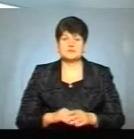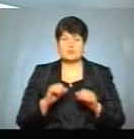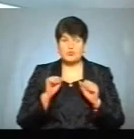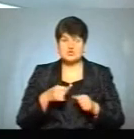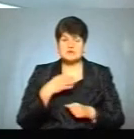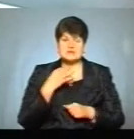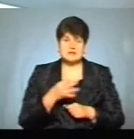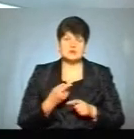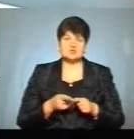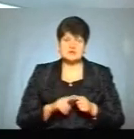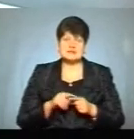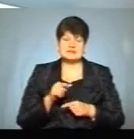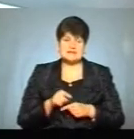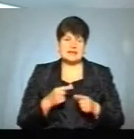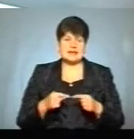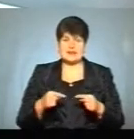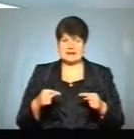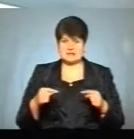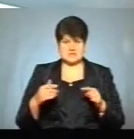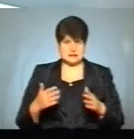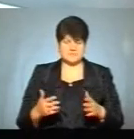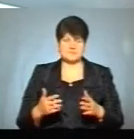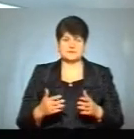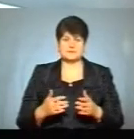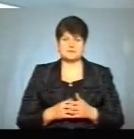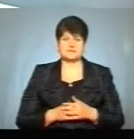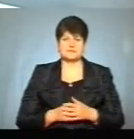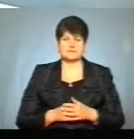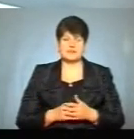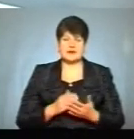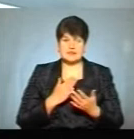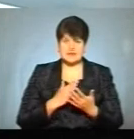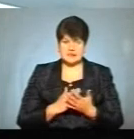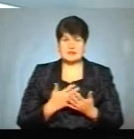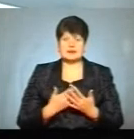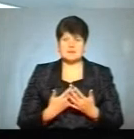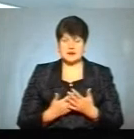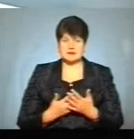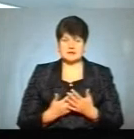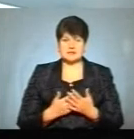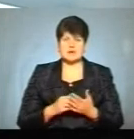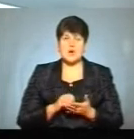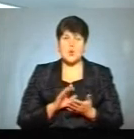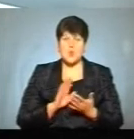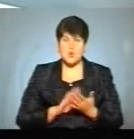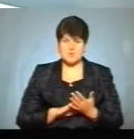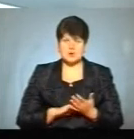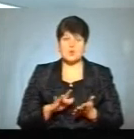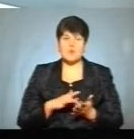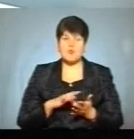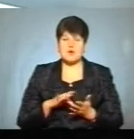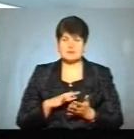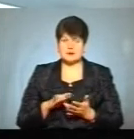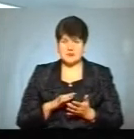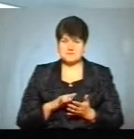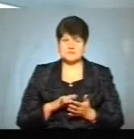що це взагалі-то є різні, тому що є, наприклад, на обліку і бухгалтера, а разом з тим